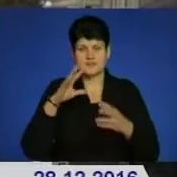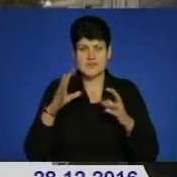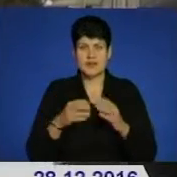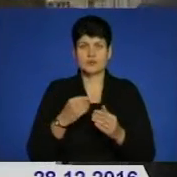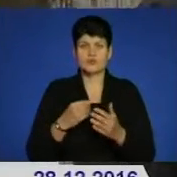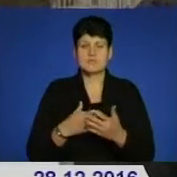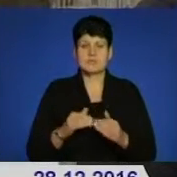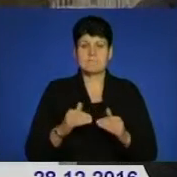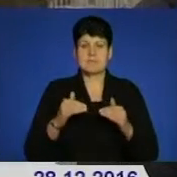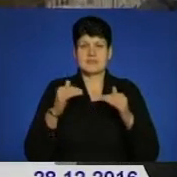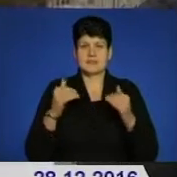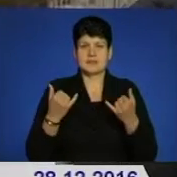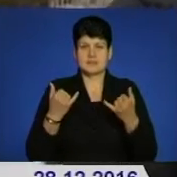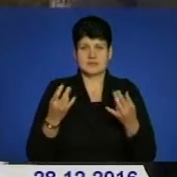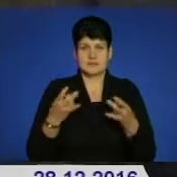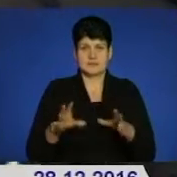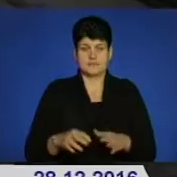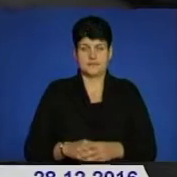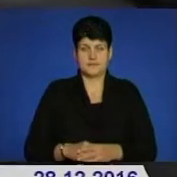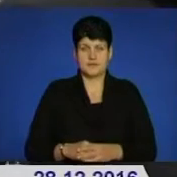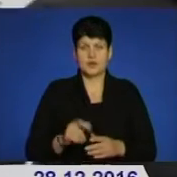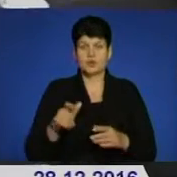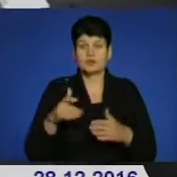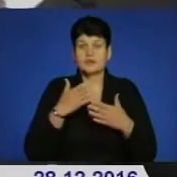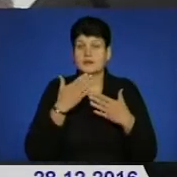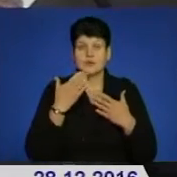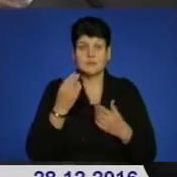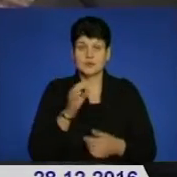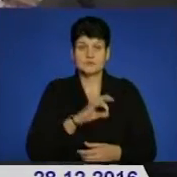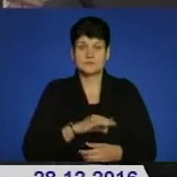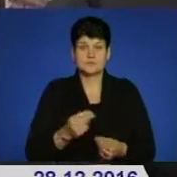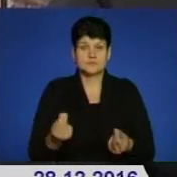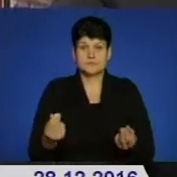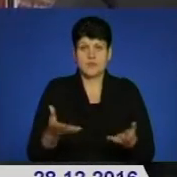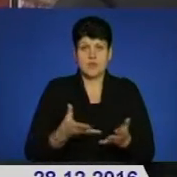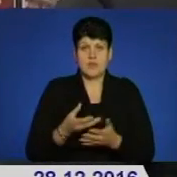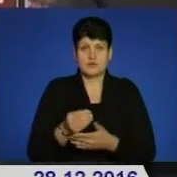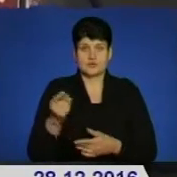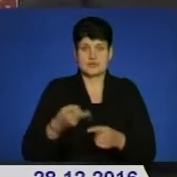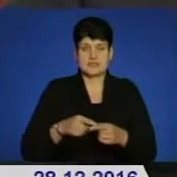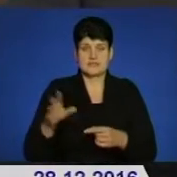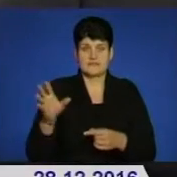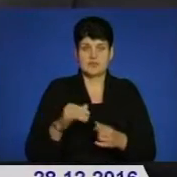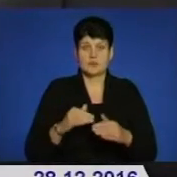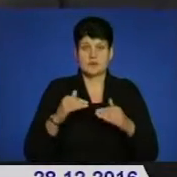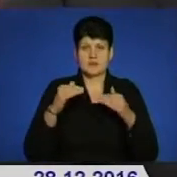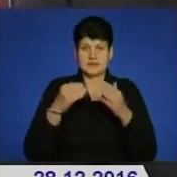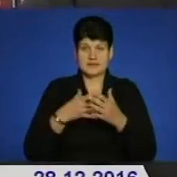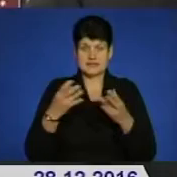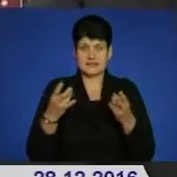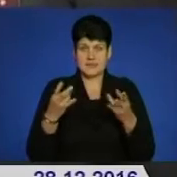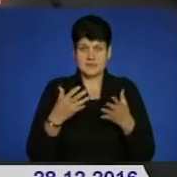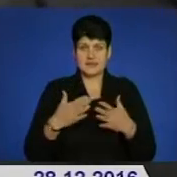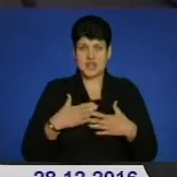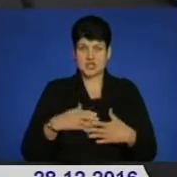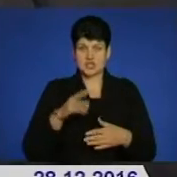піднімати зараз не варто ні на що, тому що люди не мають просто доходу оплачувати все це. Щоб піднімати ціни, треба дотягнути спочатку